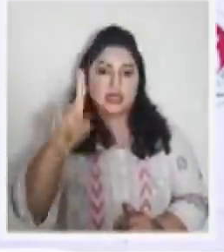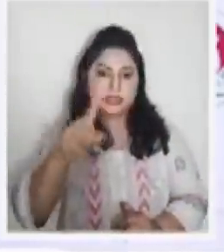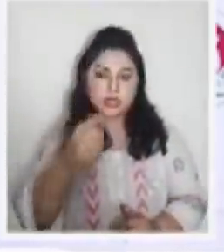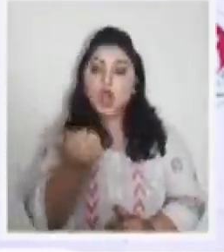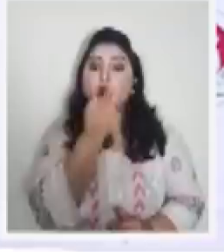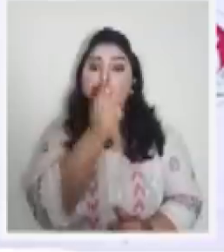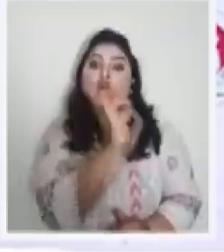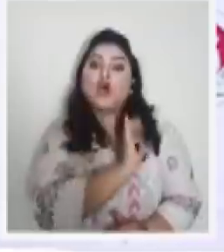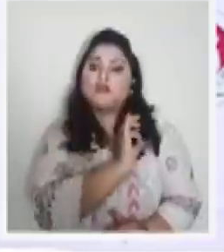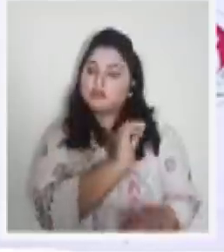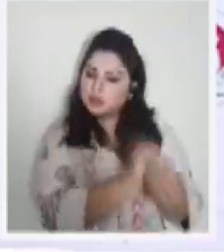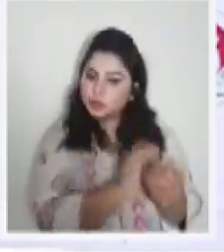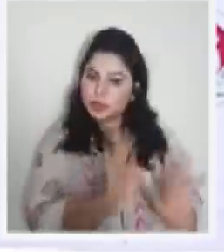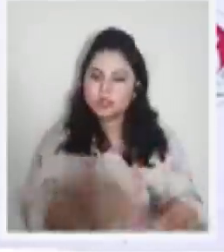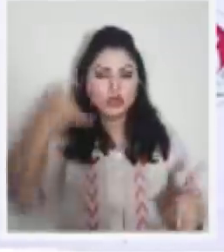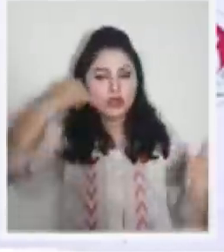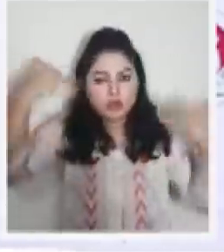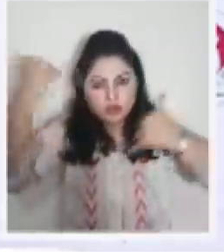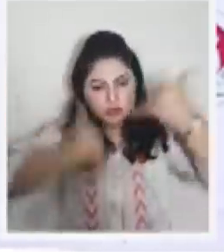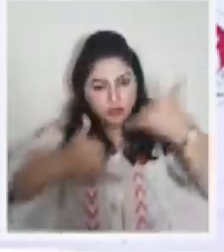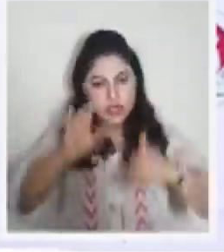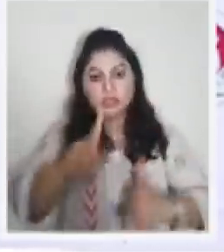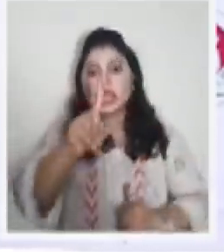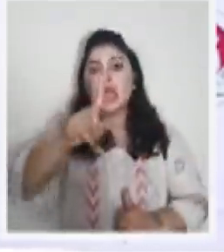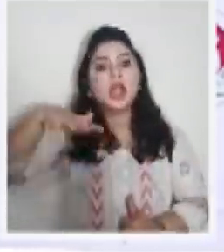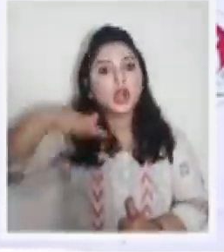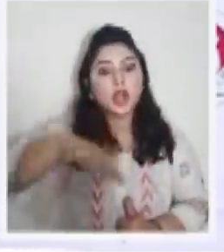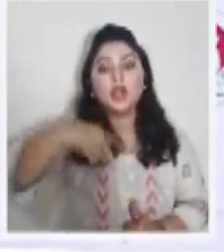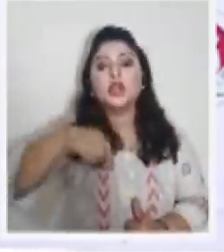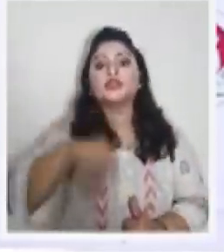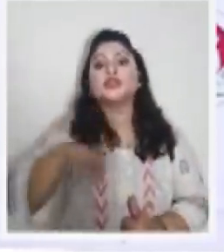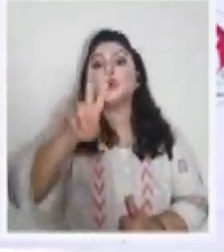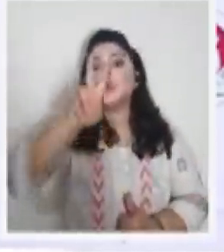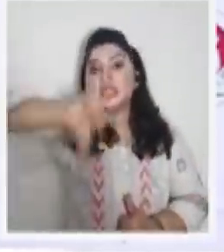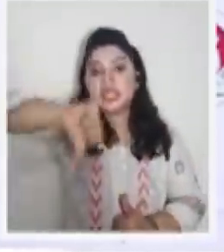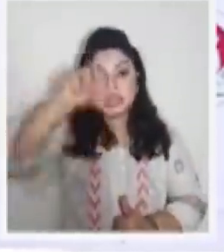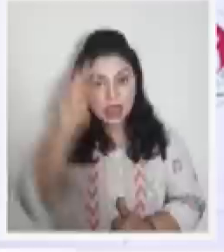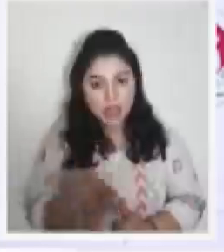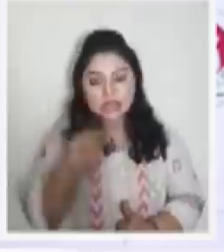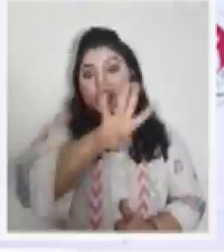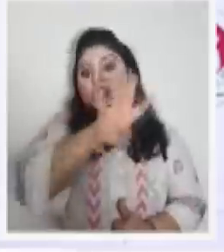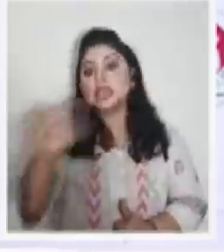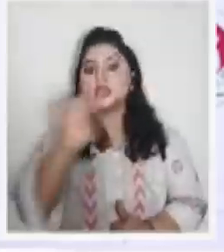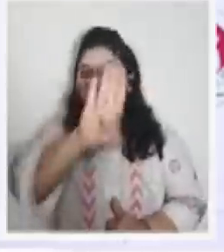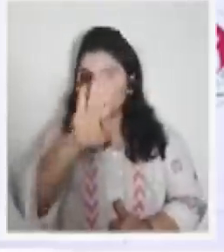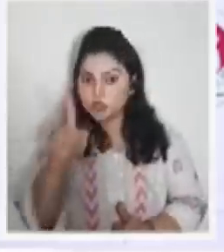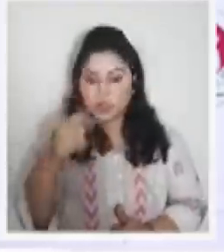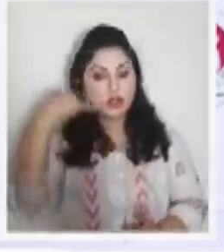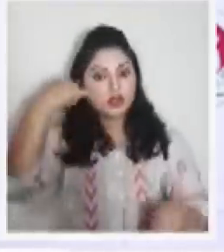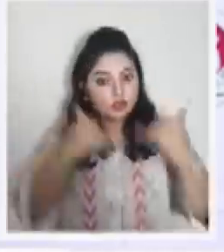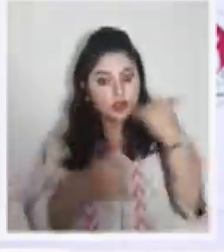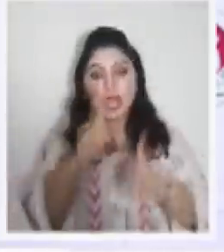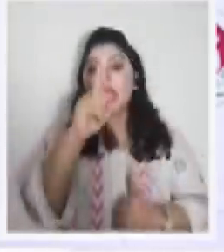120881টি, সূত্র কেন্দ্রীয় ঔষধাগার। 24 ঘন্টায় ফোন গ্রহণ করা হয়েছে